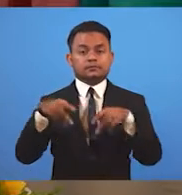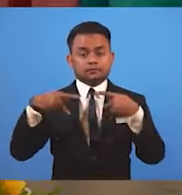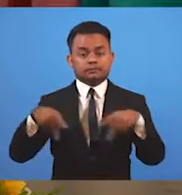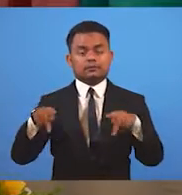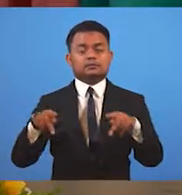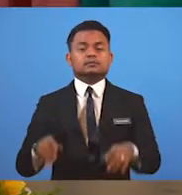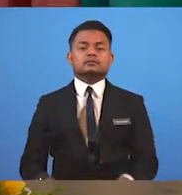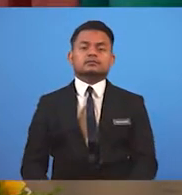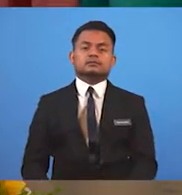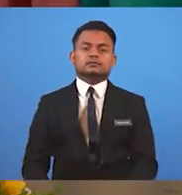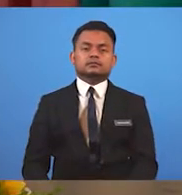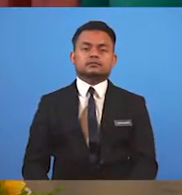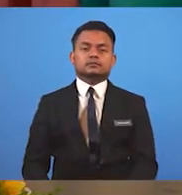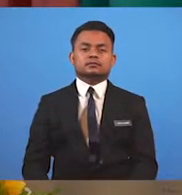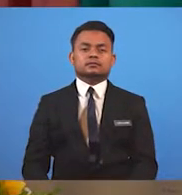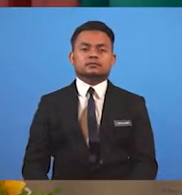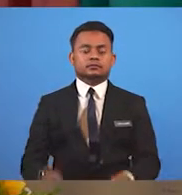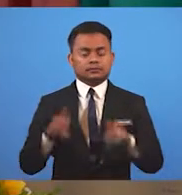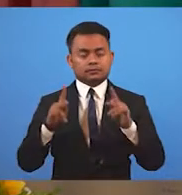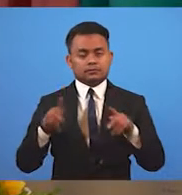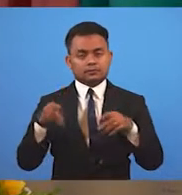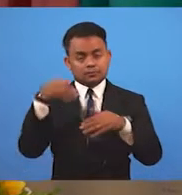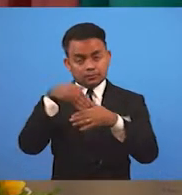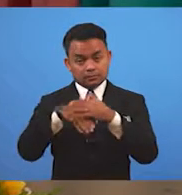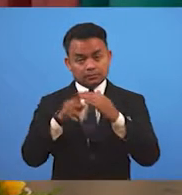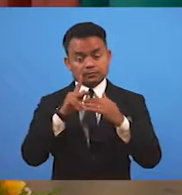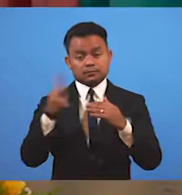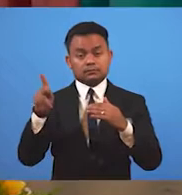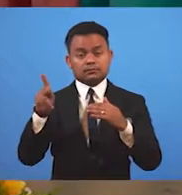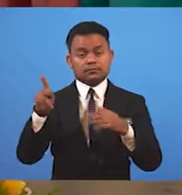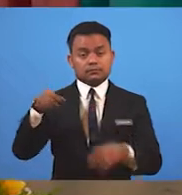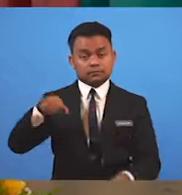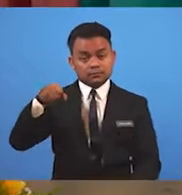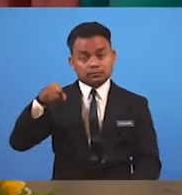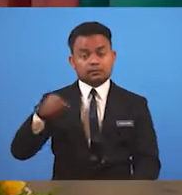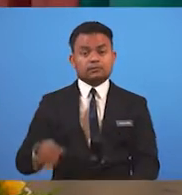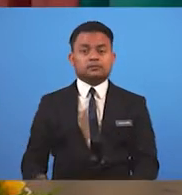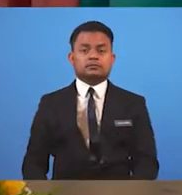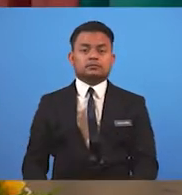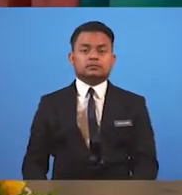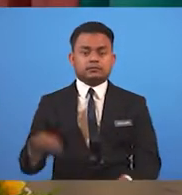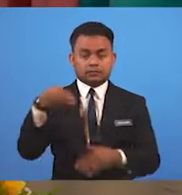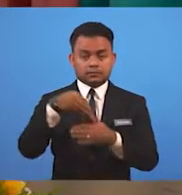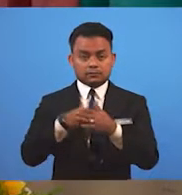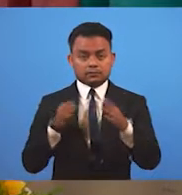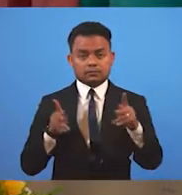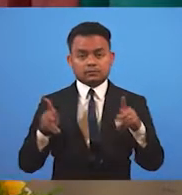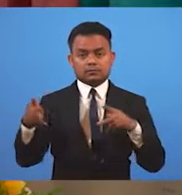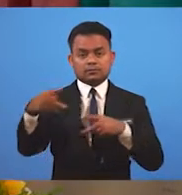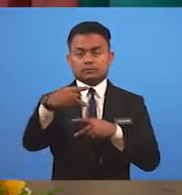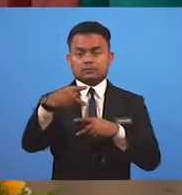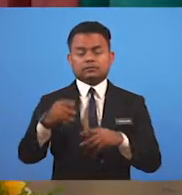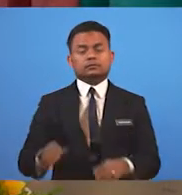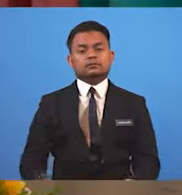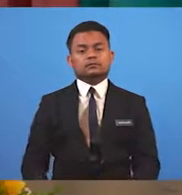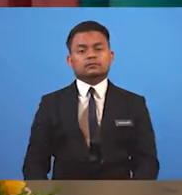Kemudian, pelajar perlulah memasukkan sampel yang telah dibungkus itu tadi ke dalam kotak insulasi yang telah pun